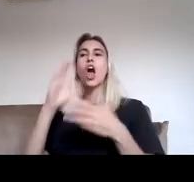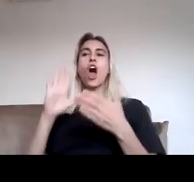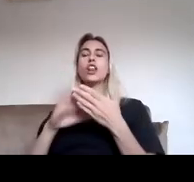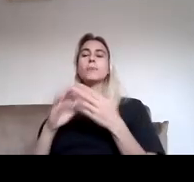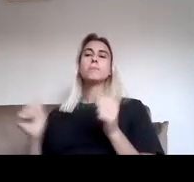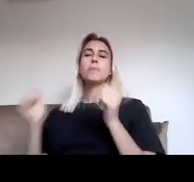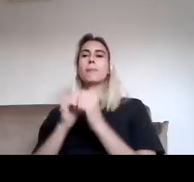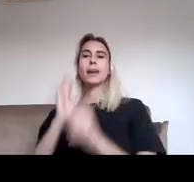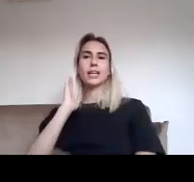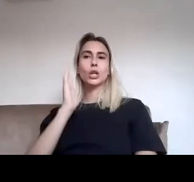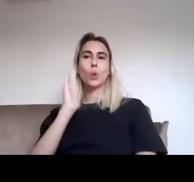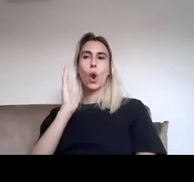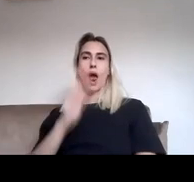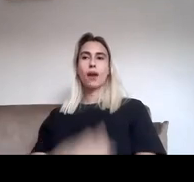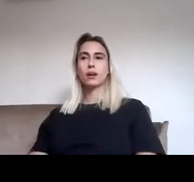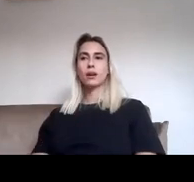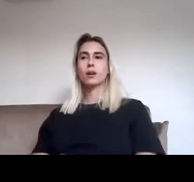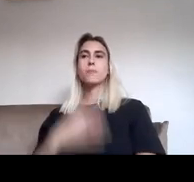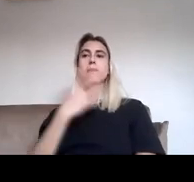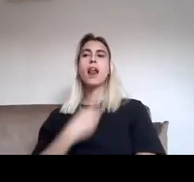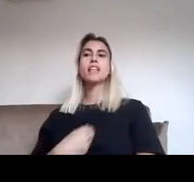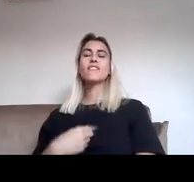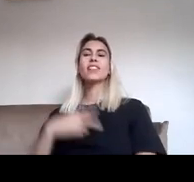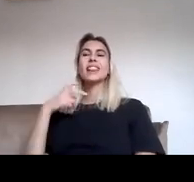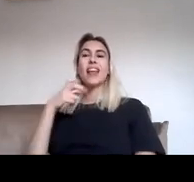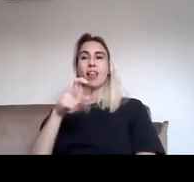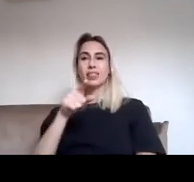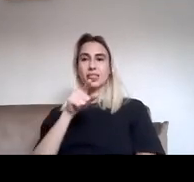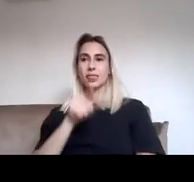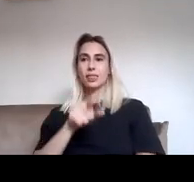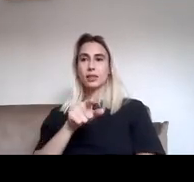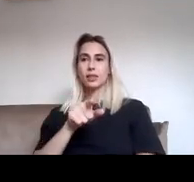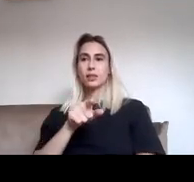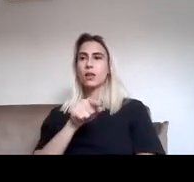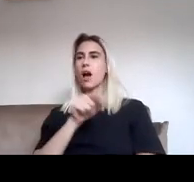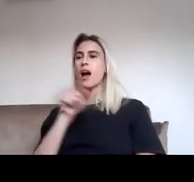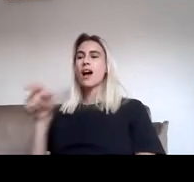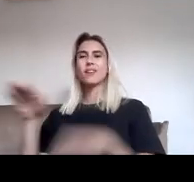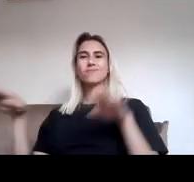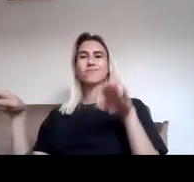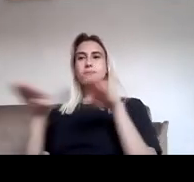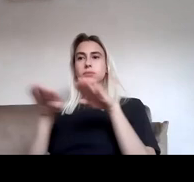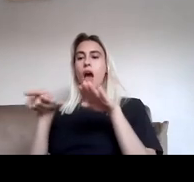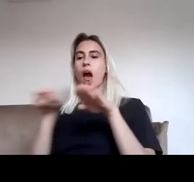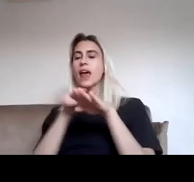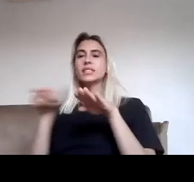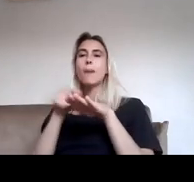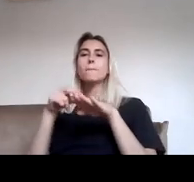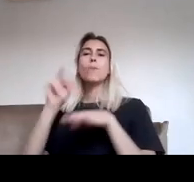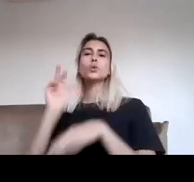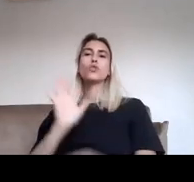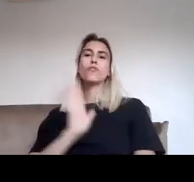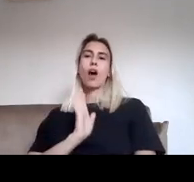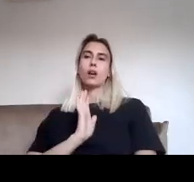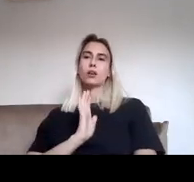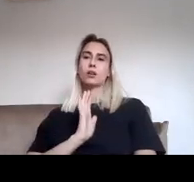beraber gidiyorlar. Maalesef trenle arasında, platform arasında boşluk var.